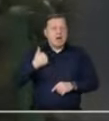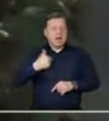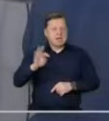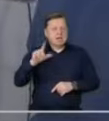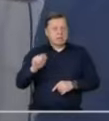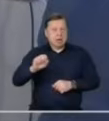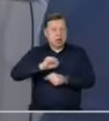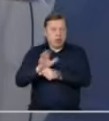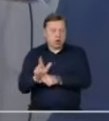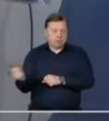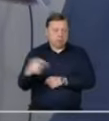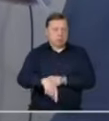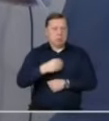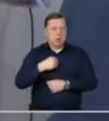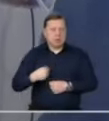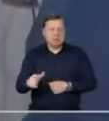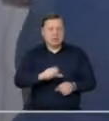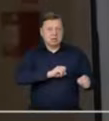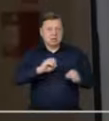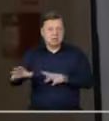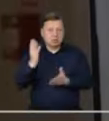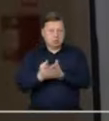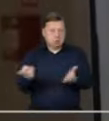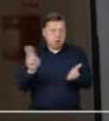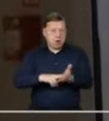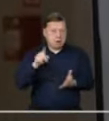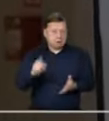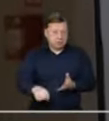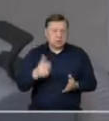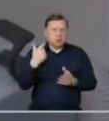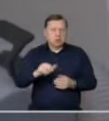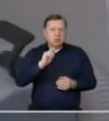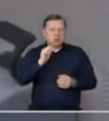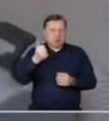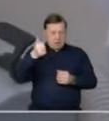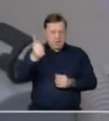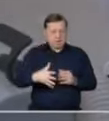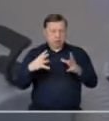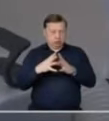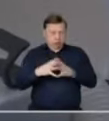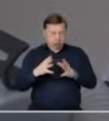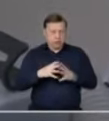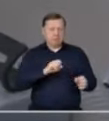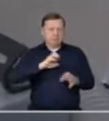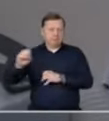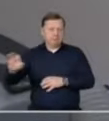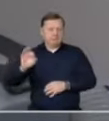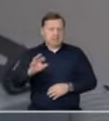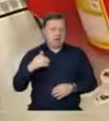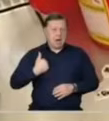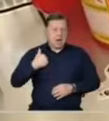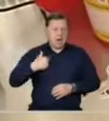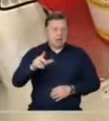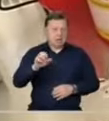koronawirusa. W ostatnim tygodniu liczba zakażonych nim Polaków podwoiła się. Obecnie to co dziesiąty nowy przypadek zachorowania. W Polsce zarejestrowano też